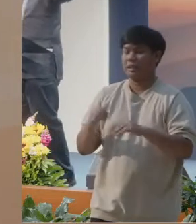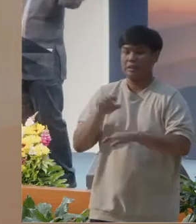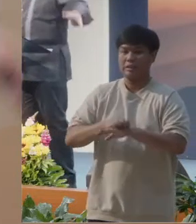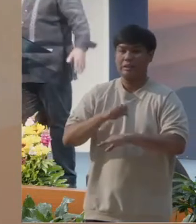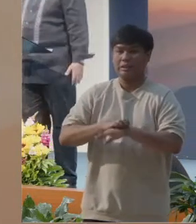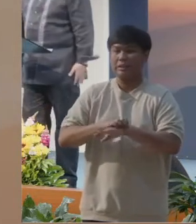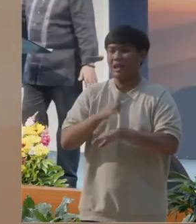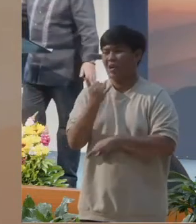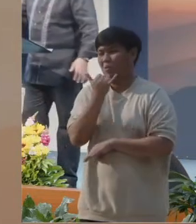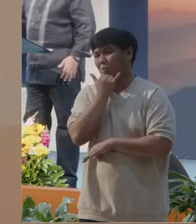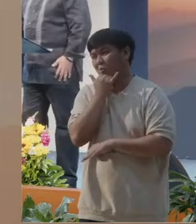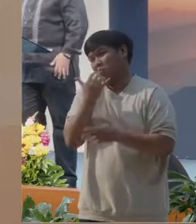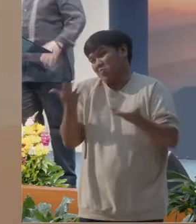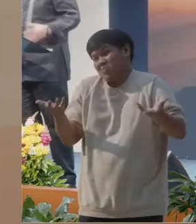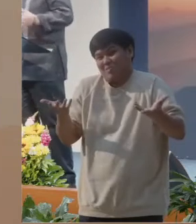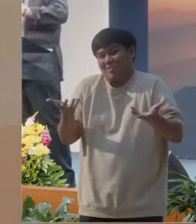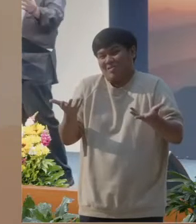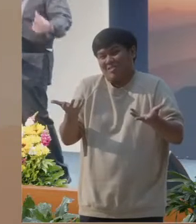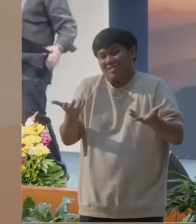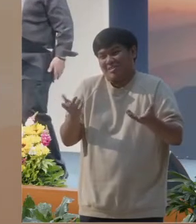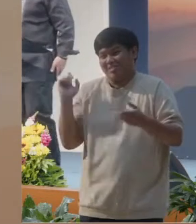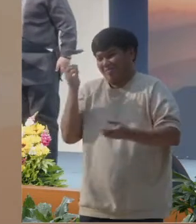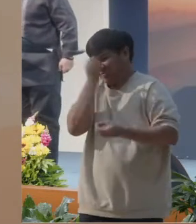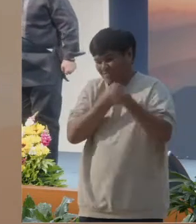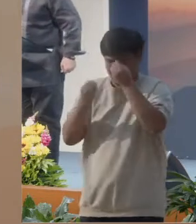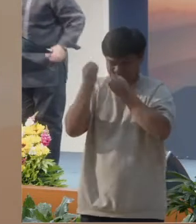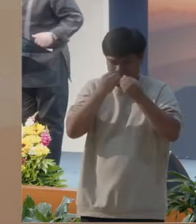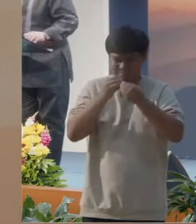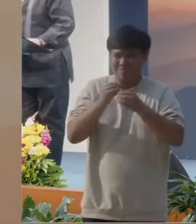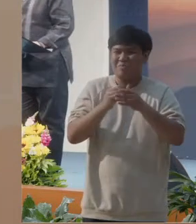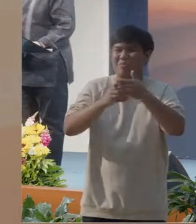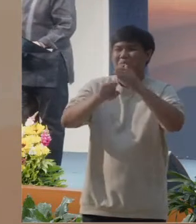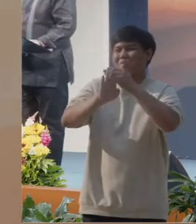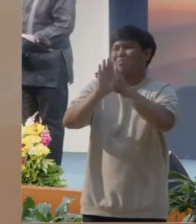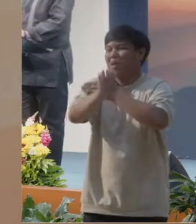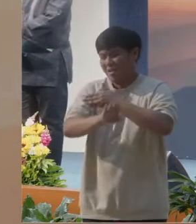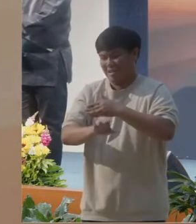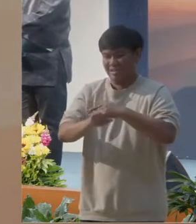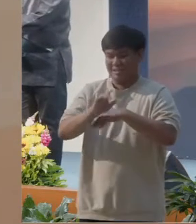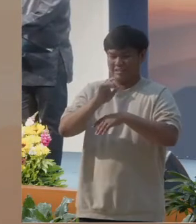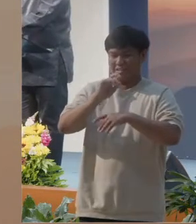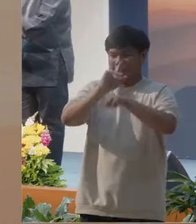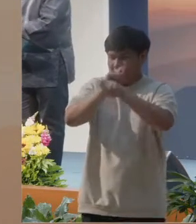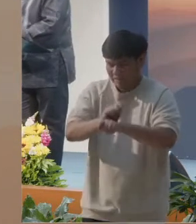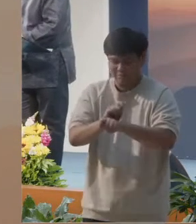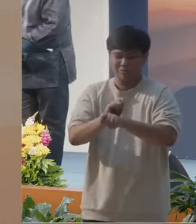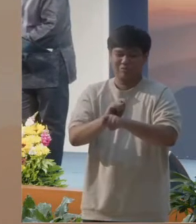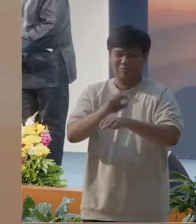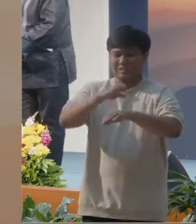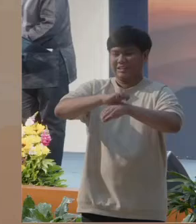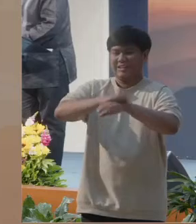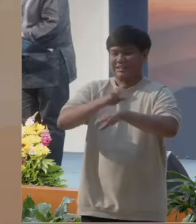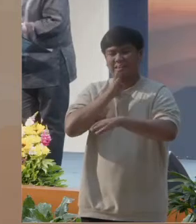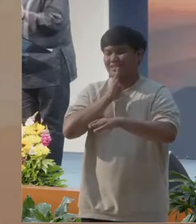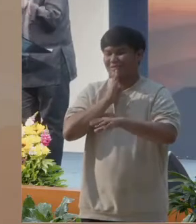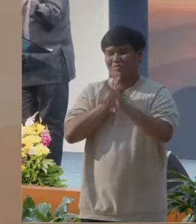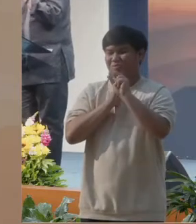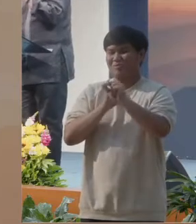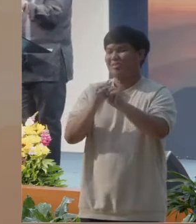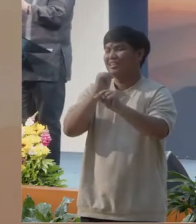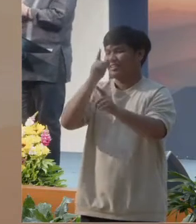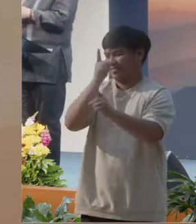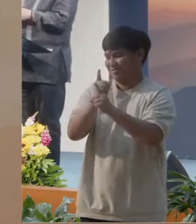sa English services natin, minsan nababalik pa rin ako sa AI hirap masanay, ano? Yan. Pero